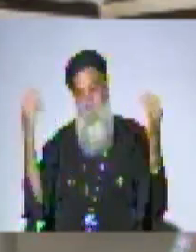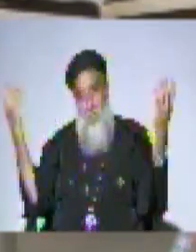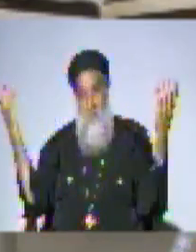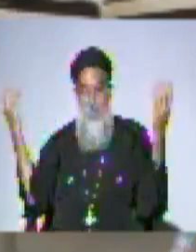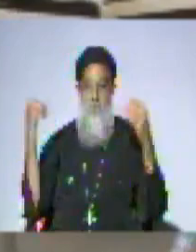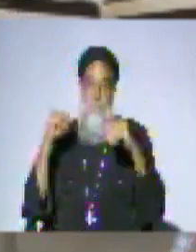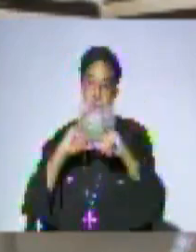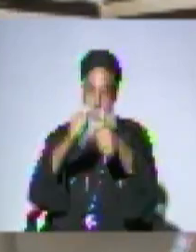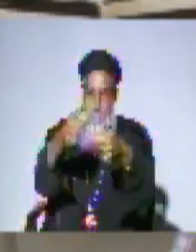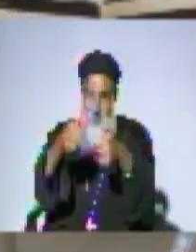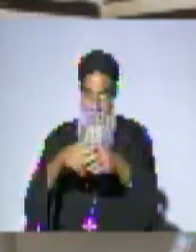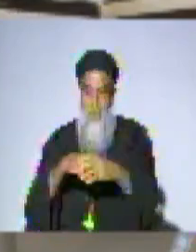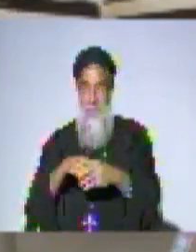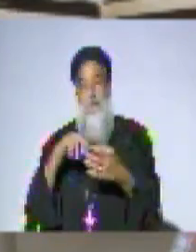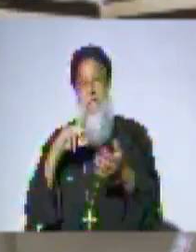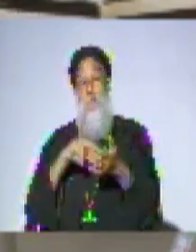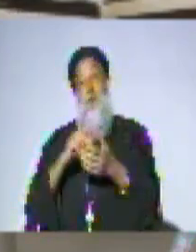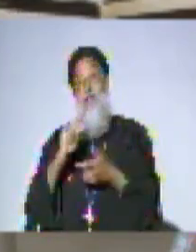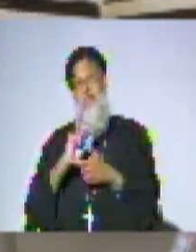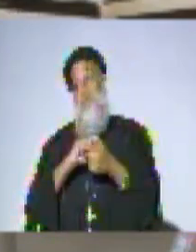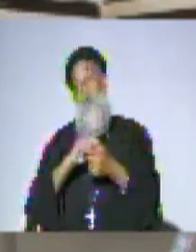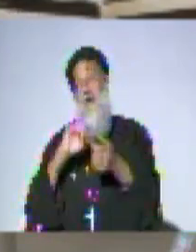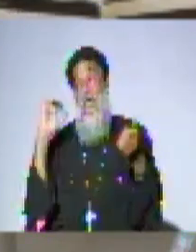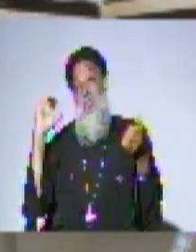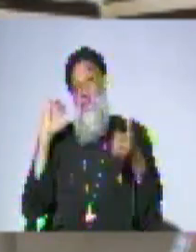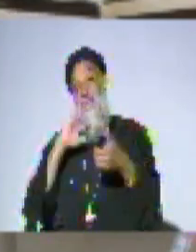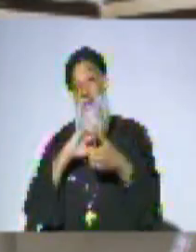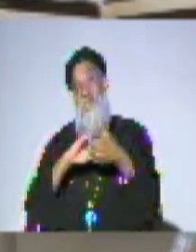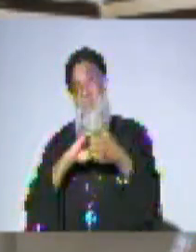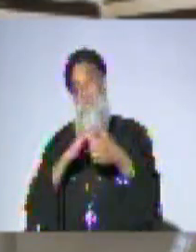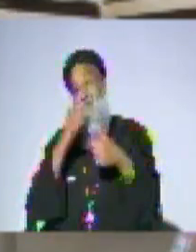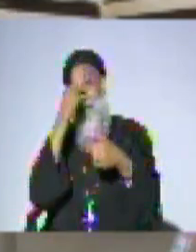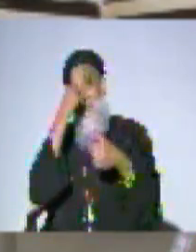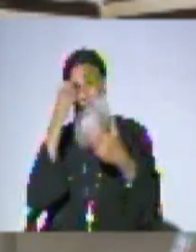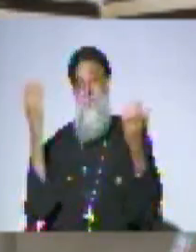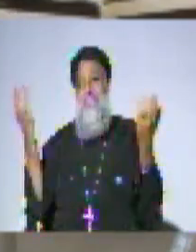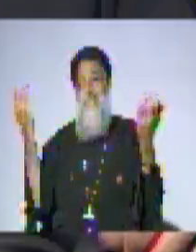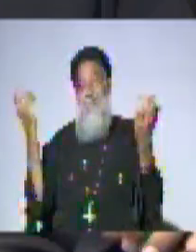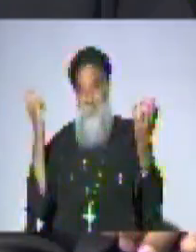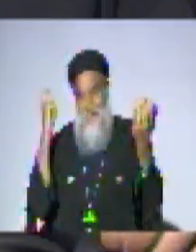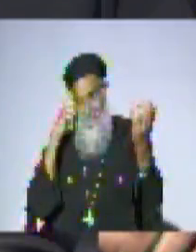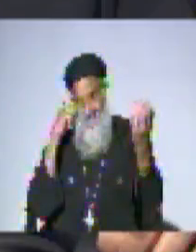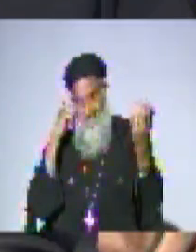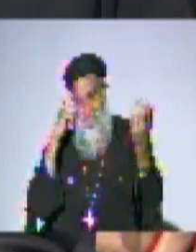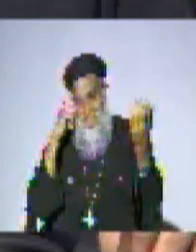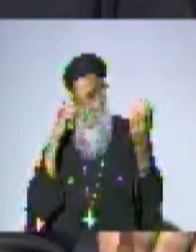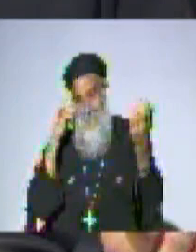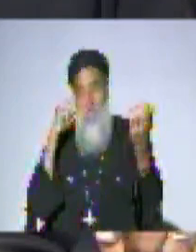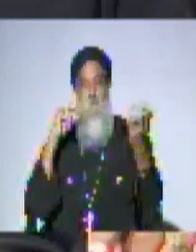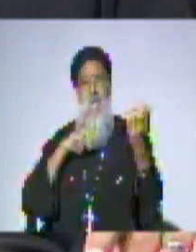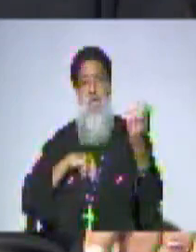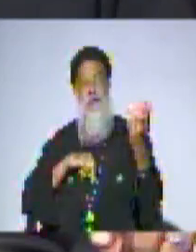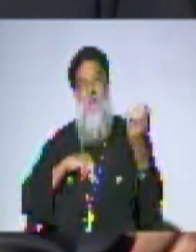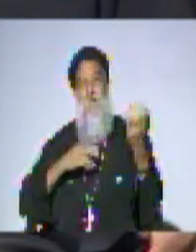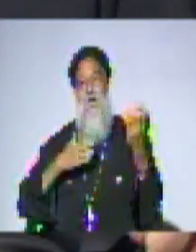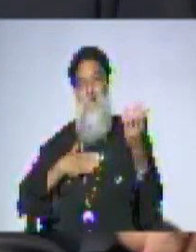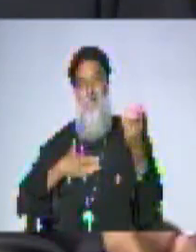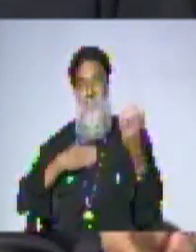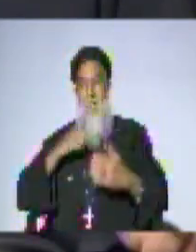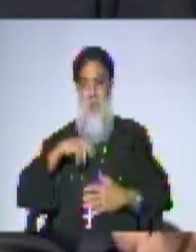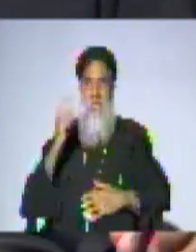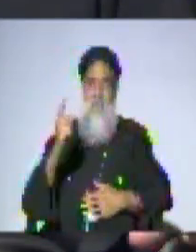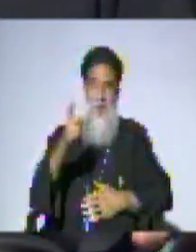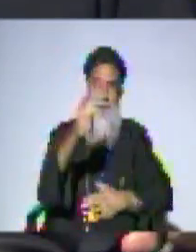الدور يعني اللي عمله المسيح يوم خميس العهد. واجعلنا اهلا للسلام